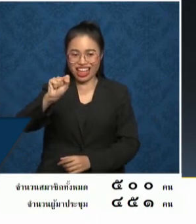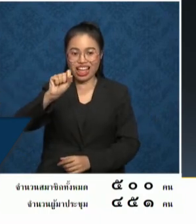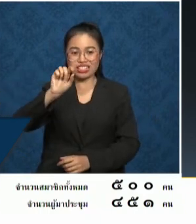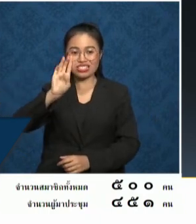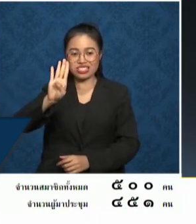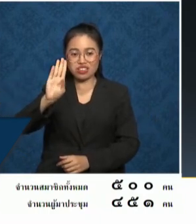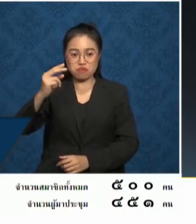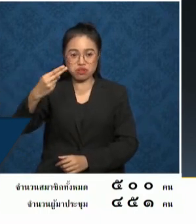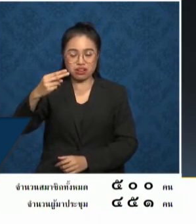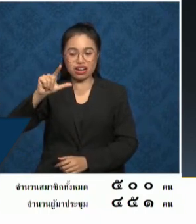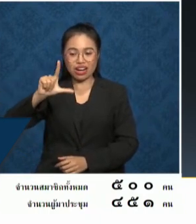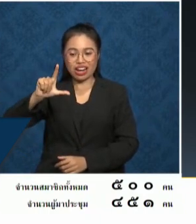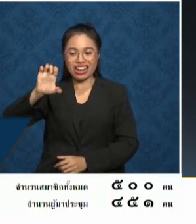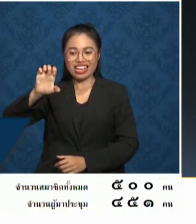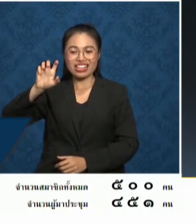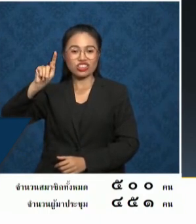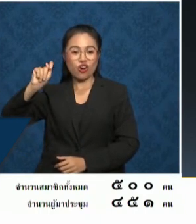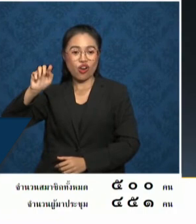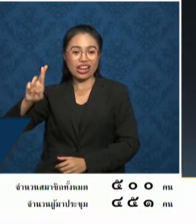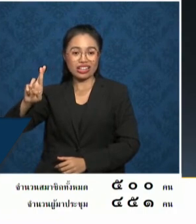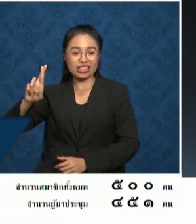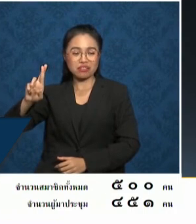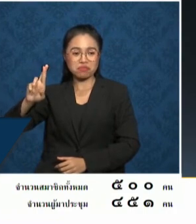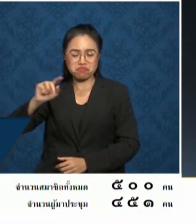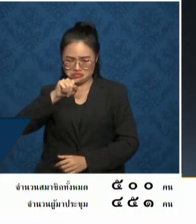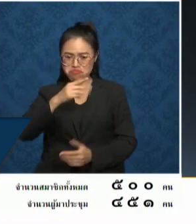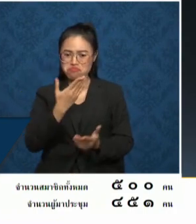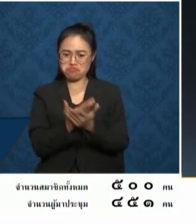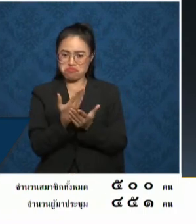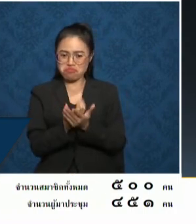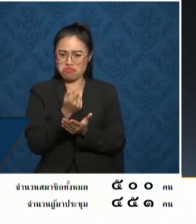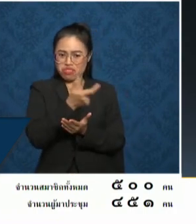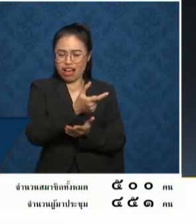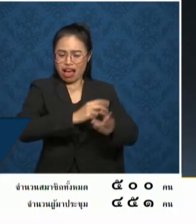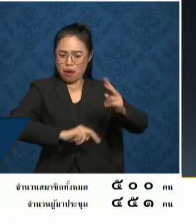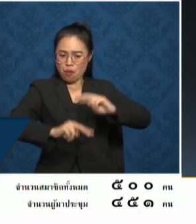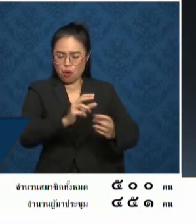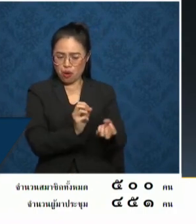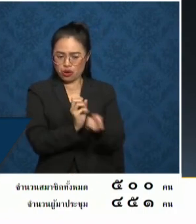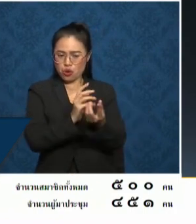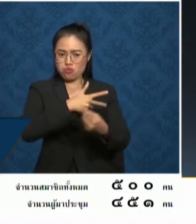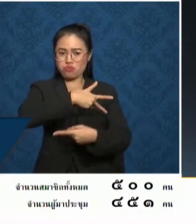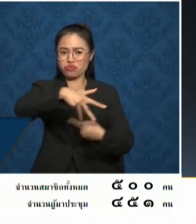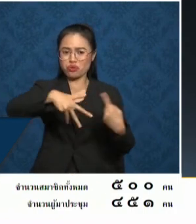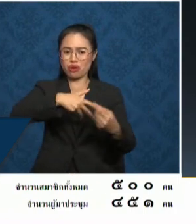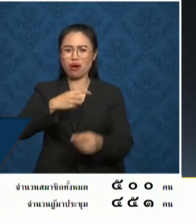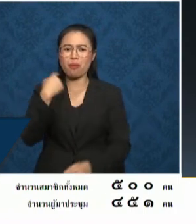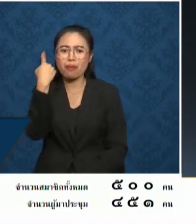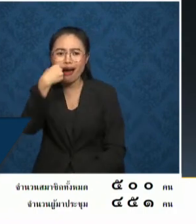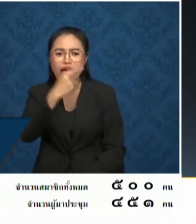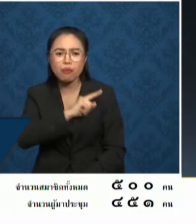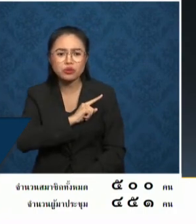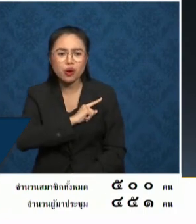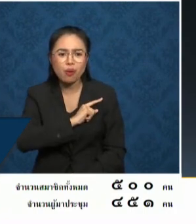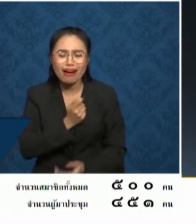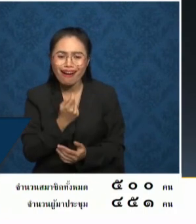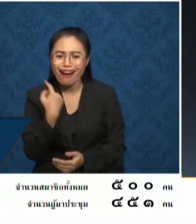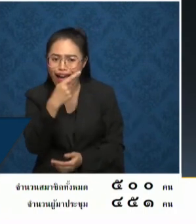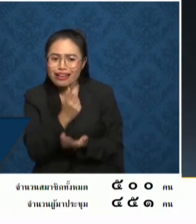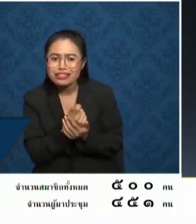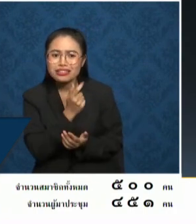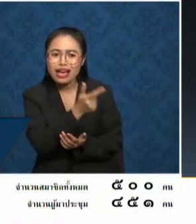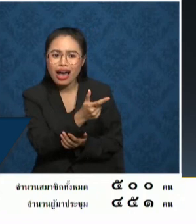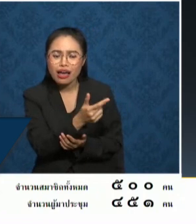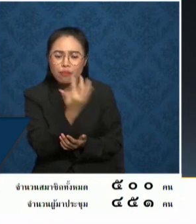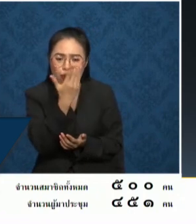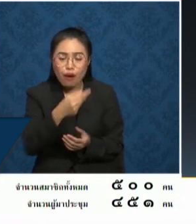ที่ 3ธันวาคม2562ค่าเสียหายกับสิ่งแวดล้อมใครดูแลครับเพราะปริมาณ